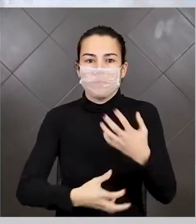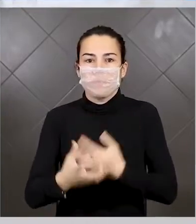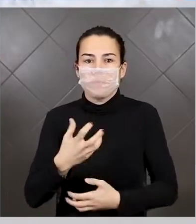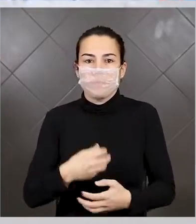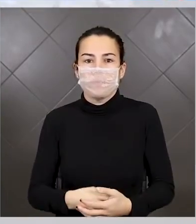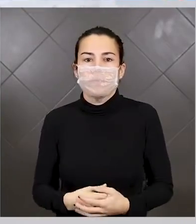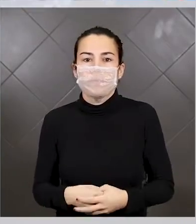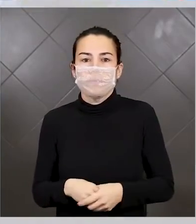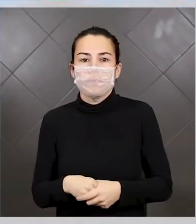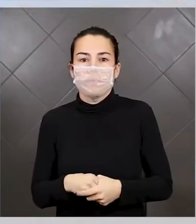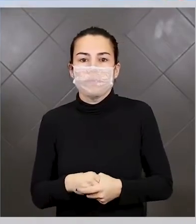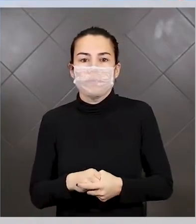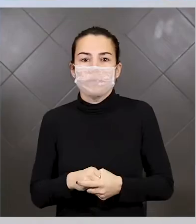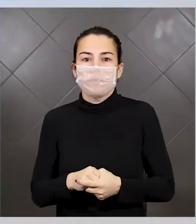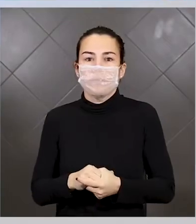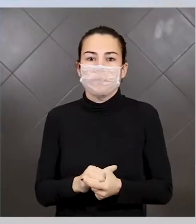Això ho podem retirar.